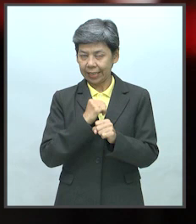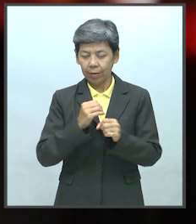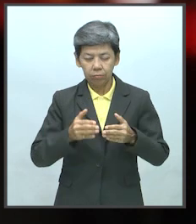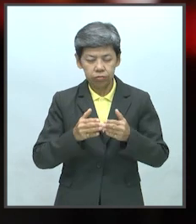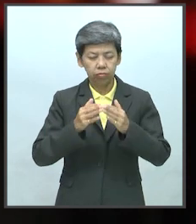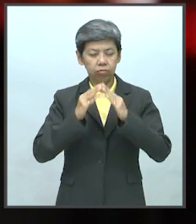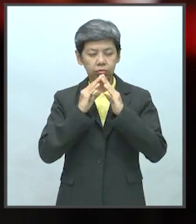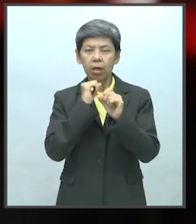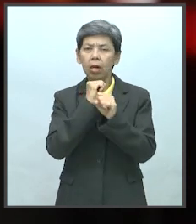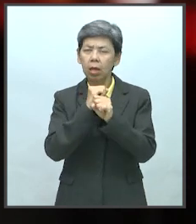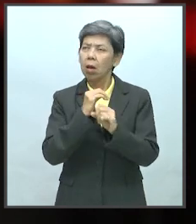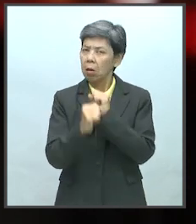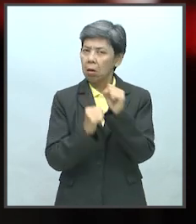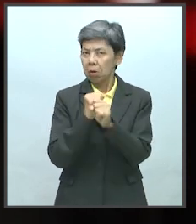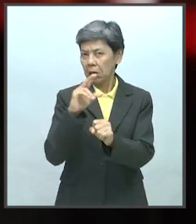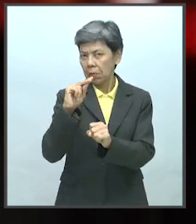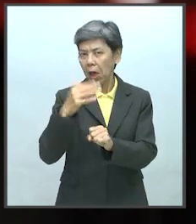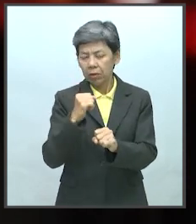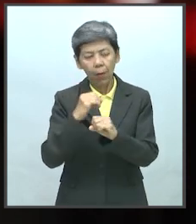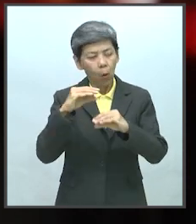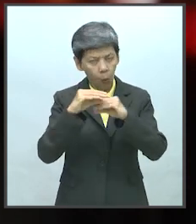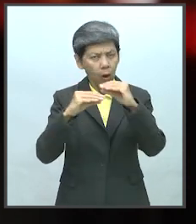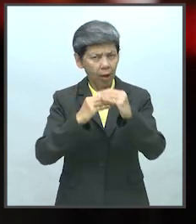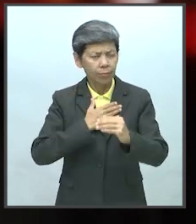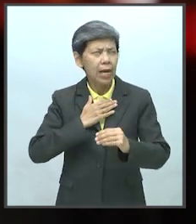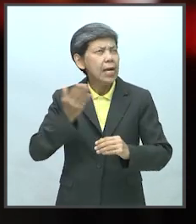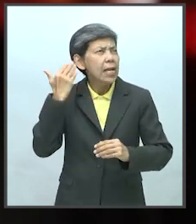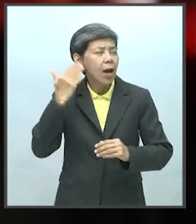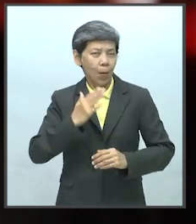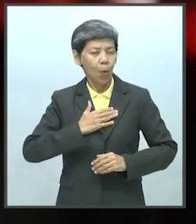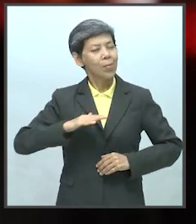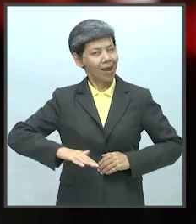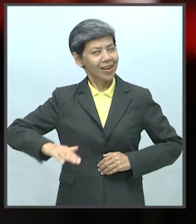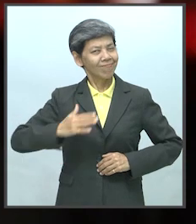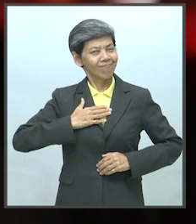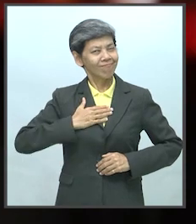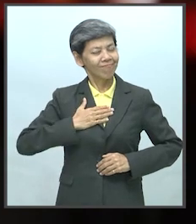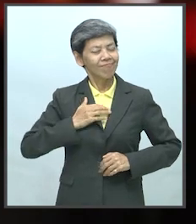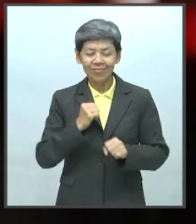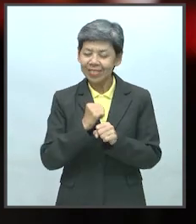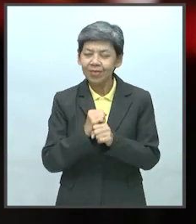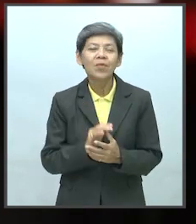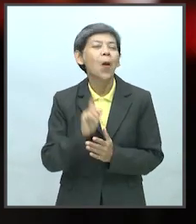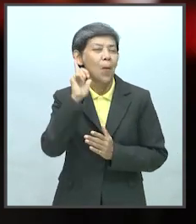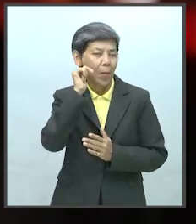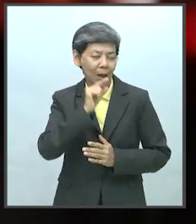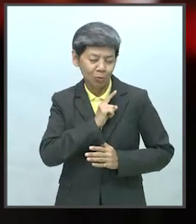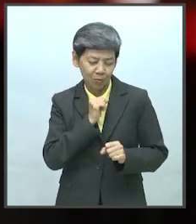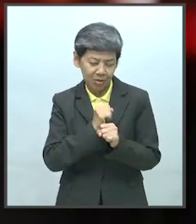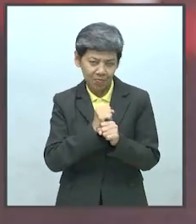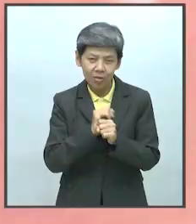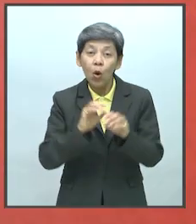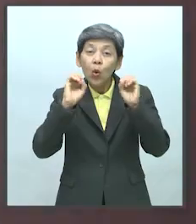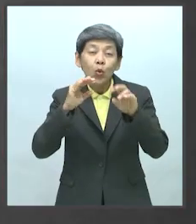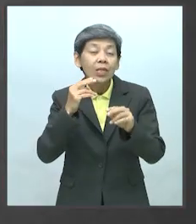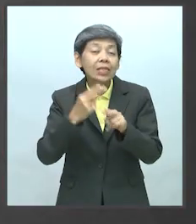ะครับก็ก่อตั้งขึ้นมานี่ก็ร่วม30กว่าปีแล้วนะครับก็เริ่มตั้งแต่สมัยที่ผมยังเป็นเด็กเลยก็ก่อตั้งขึ้นมาโดยคุณ